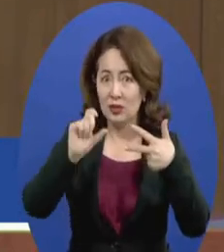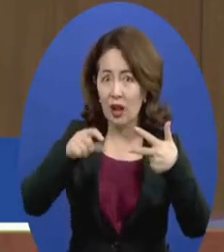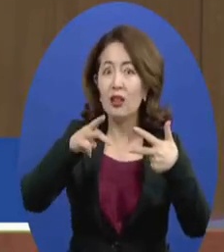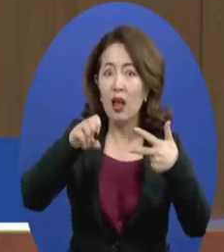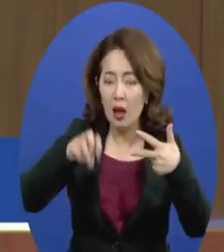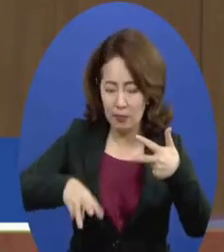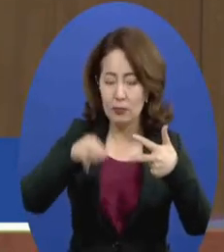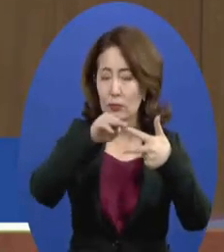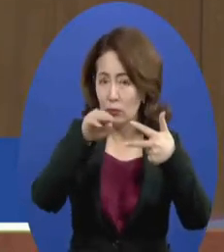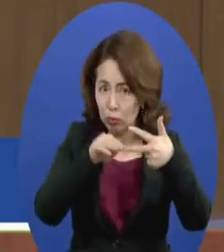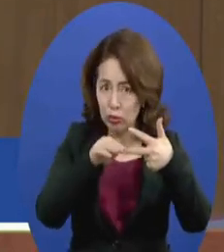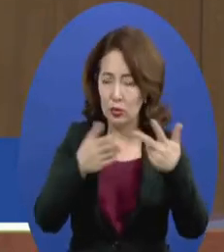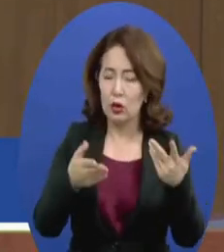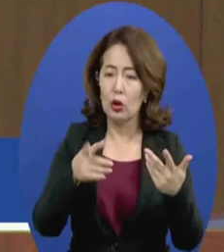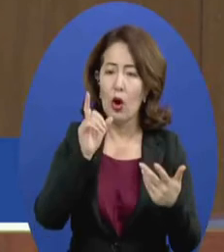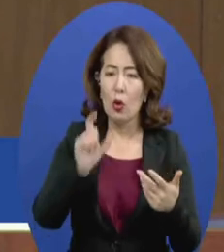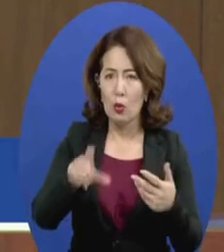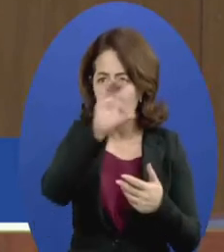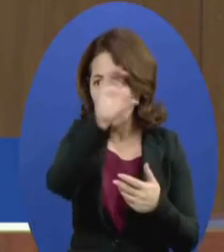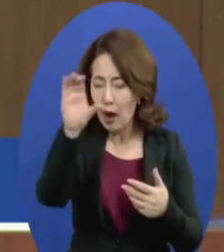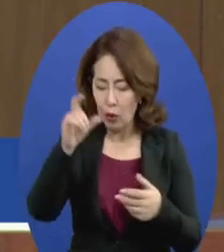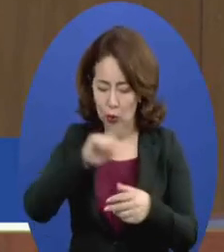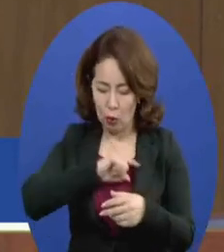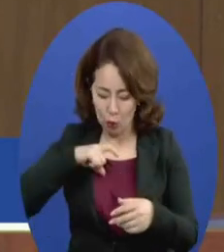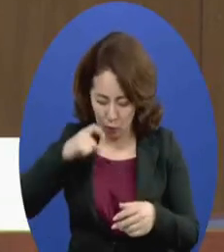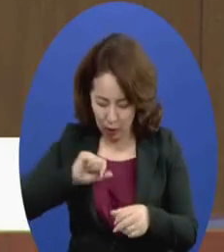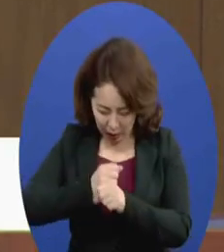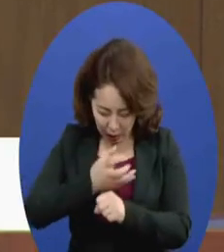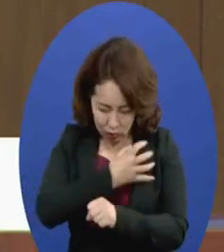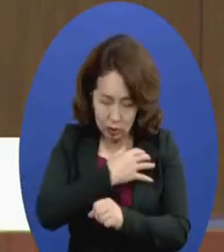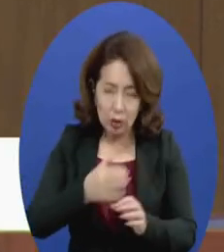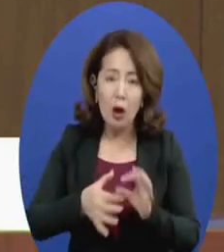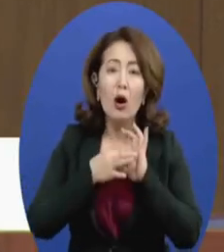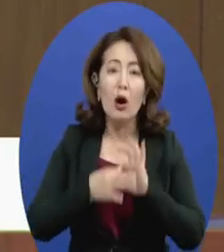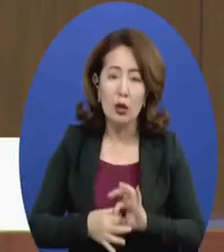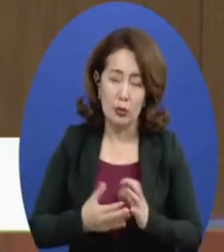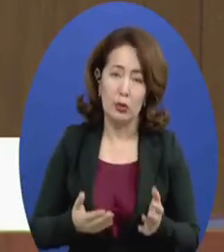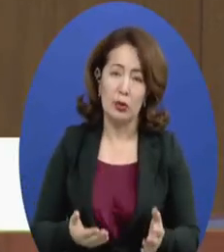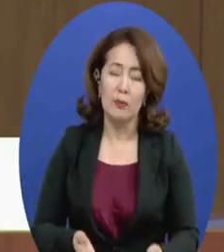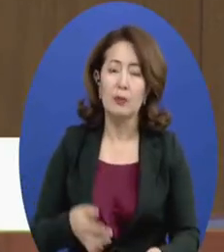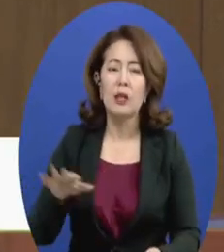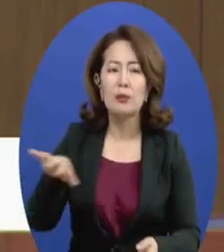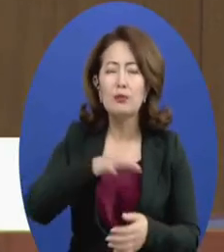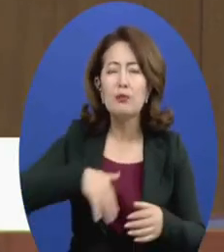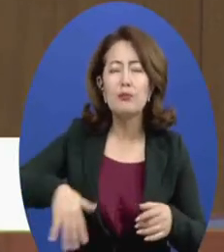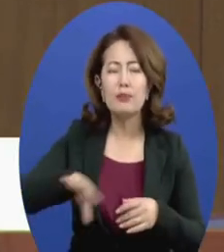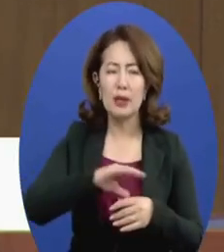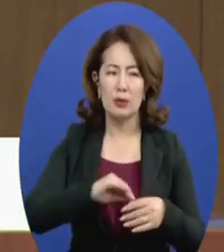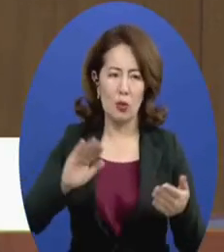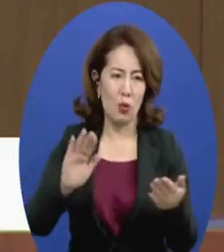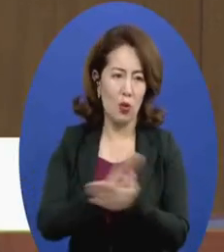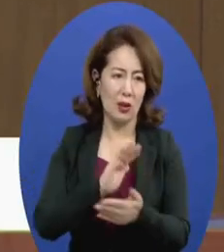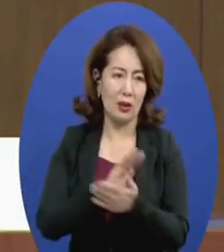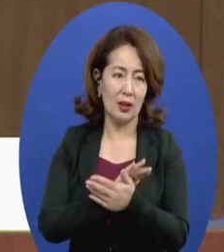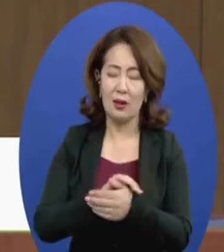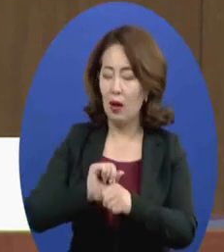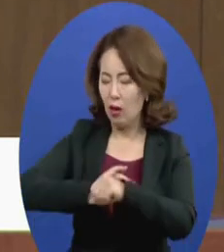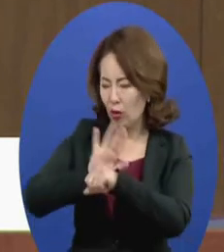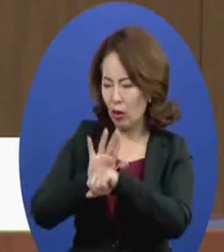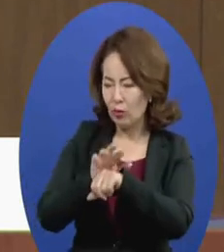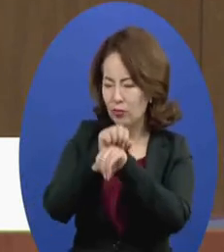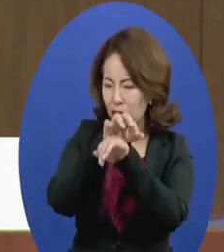хувь хүний хариуцлагатай шууд холбоотой болж эхэлж байна. Айл болохоор бид нар төргөн хугацаанд энэ цар тахлыг